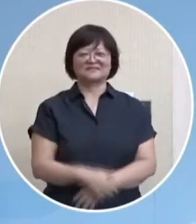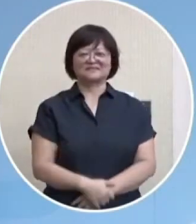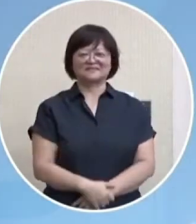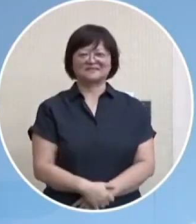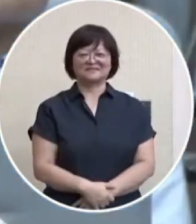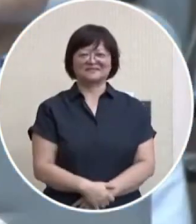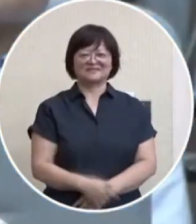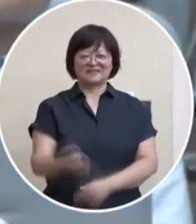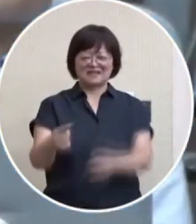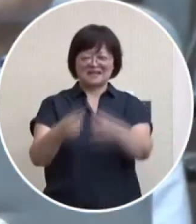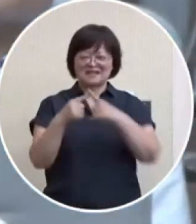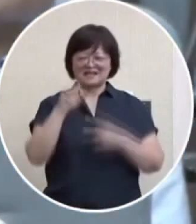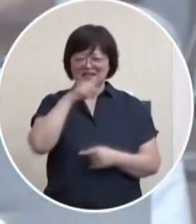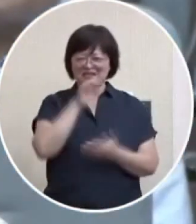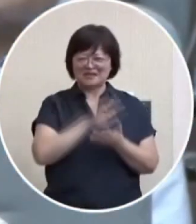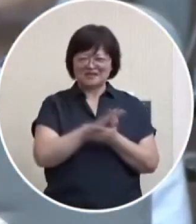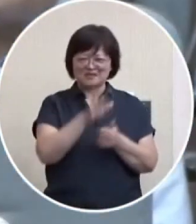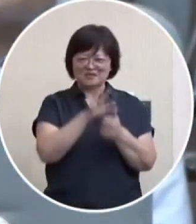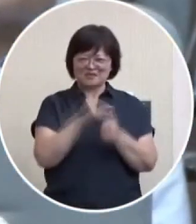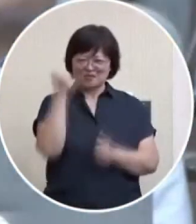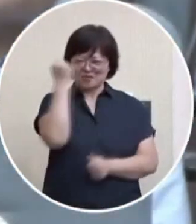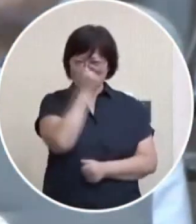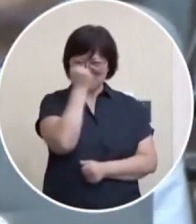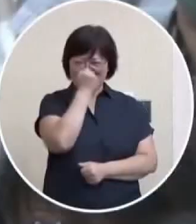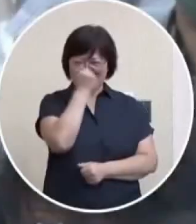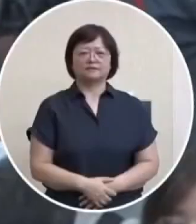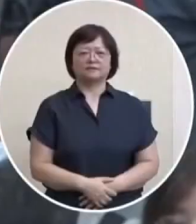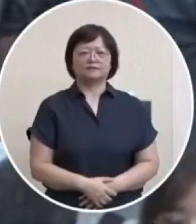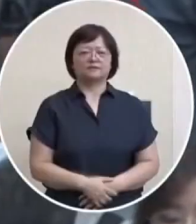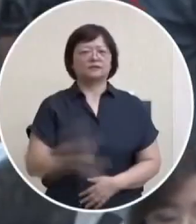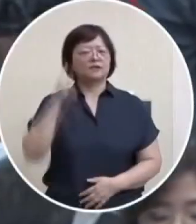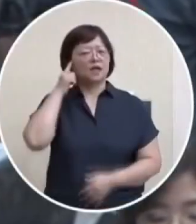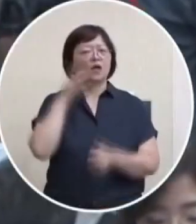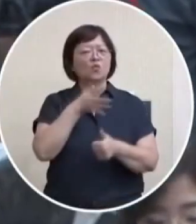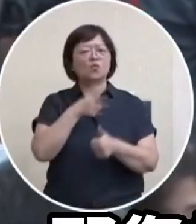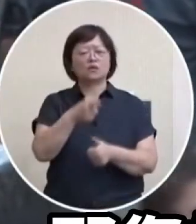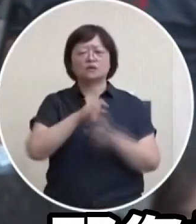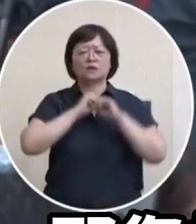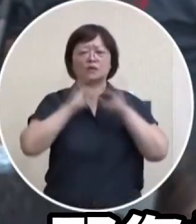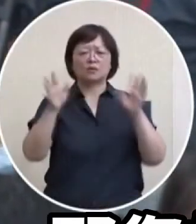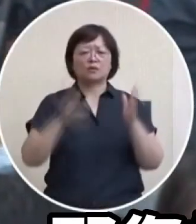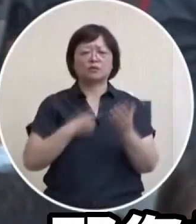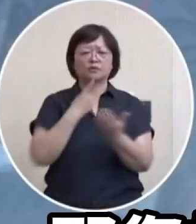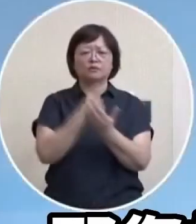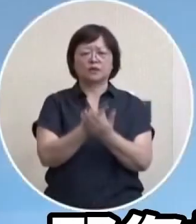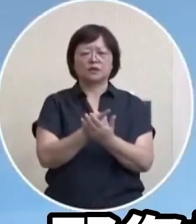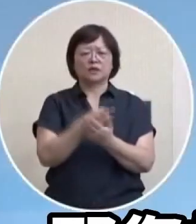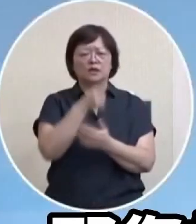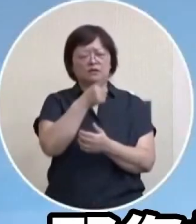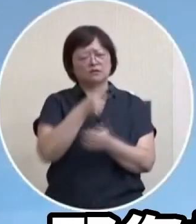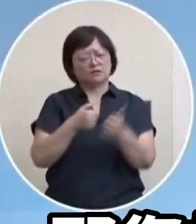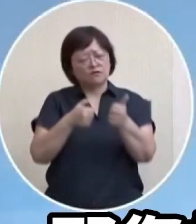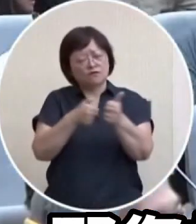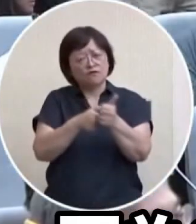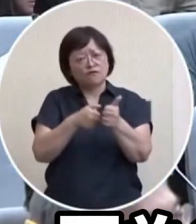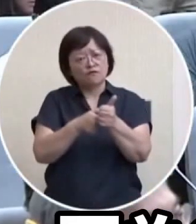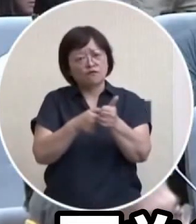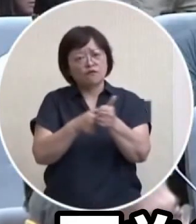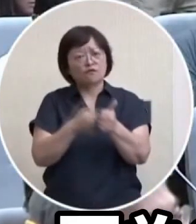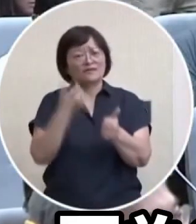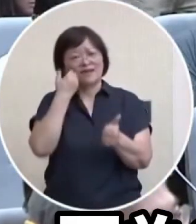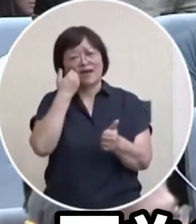哦，要让我掉进去啊。 今天宣布参选，那您的副手人选已经出来了吗？